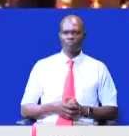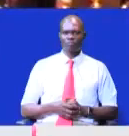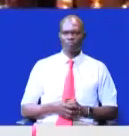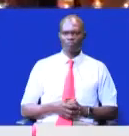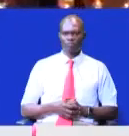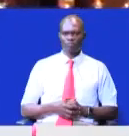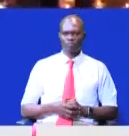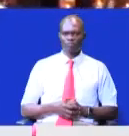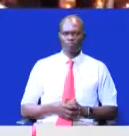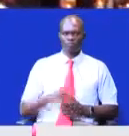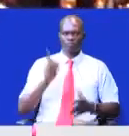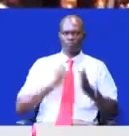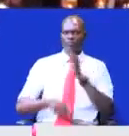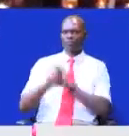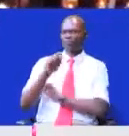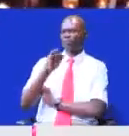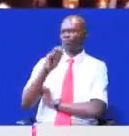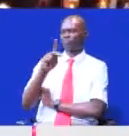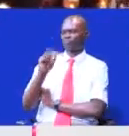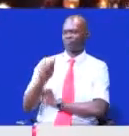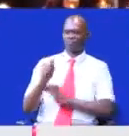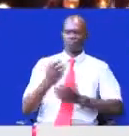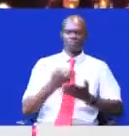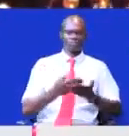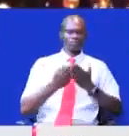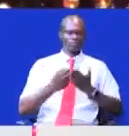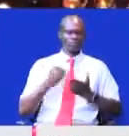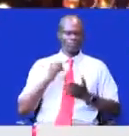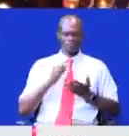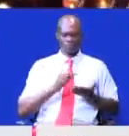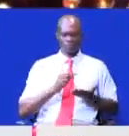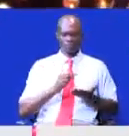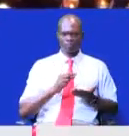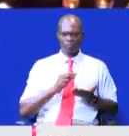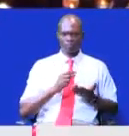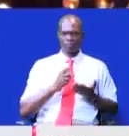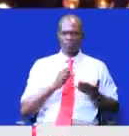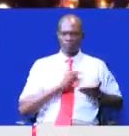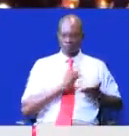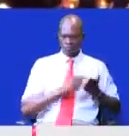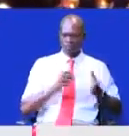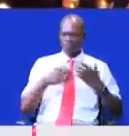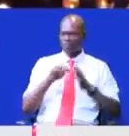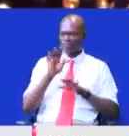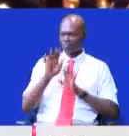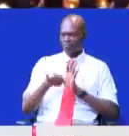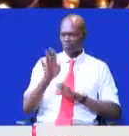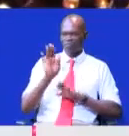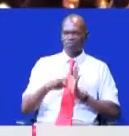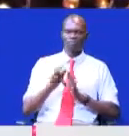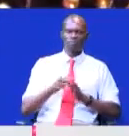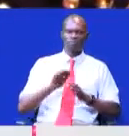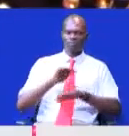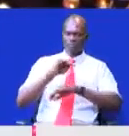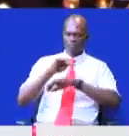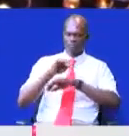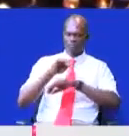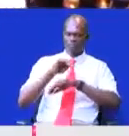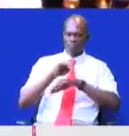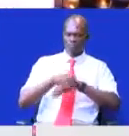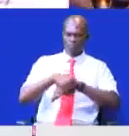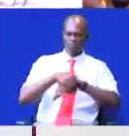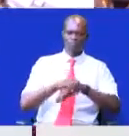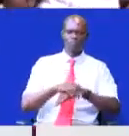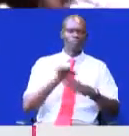Taki miluongo ni tika otimonwa ng'uono magibiro giyawonwa kambi makoro wabiro twang'e taulo ma nyithindwa tiyogo sadhi